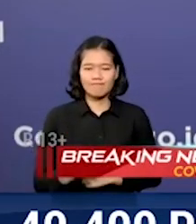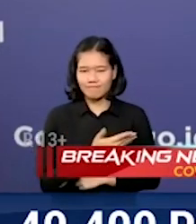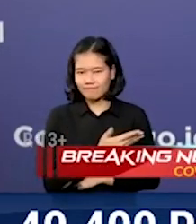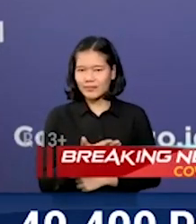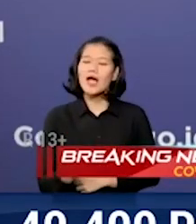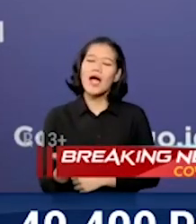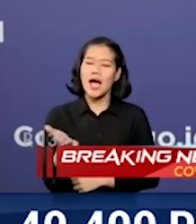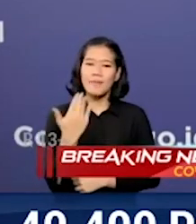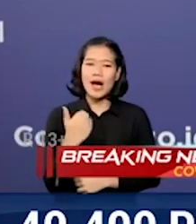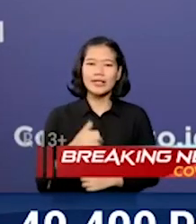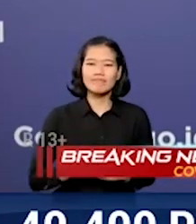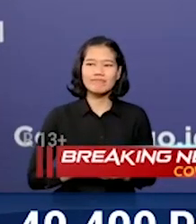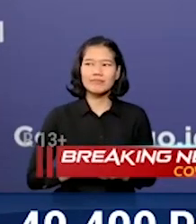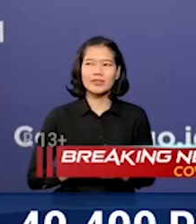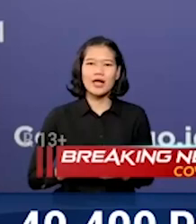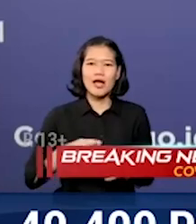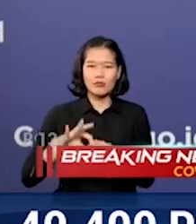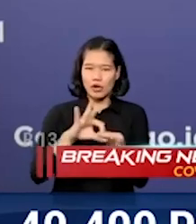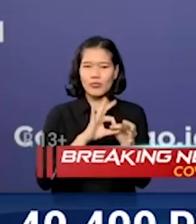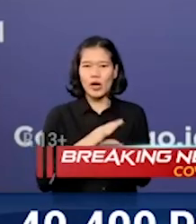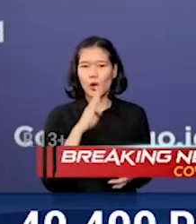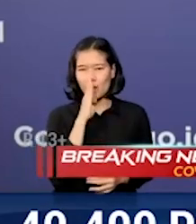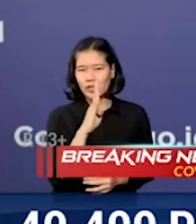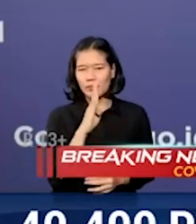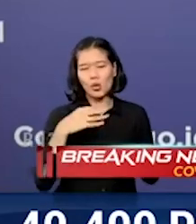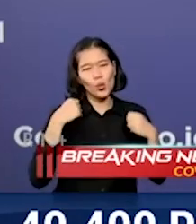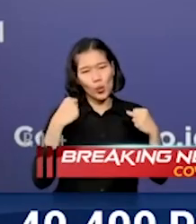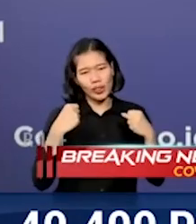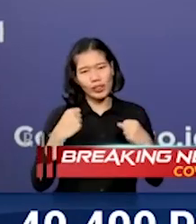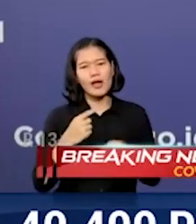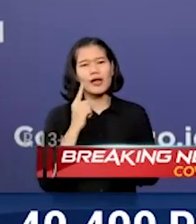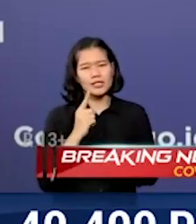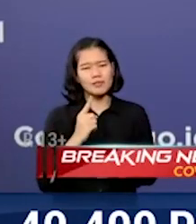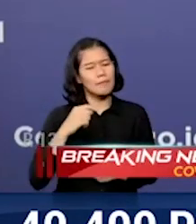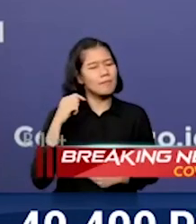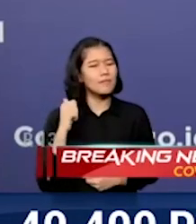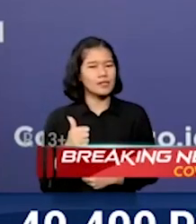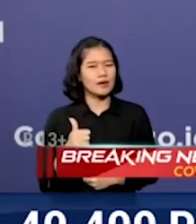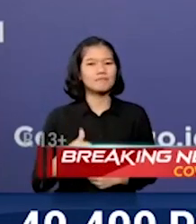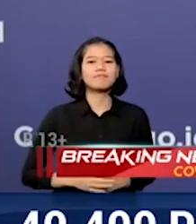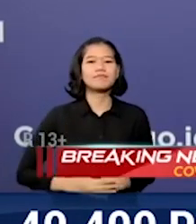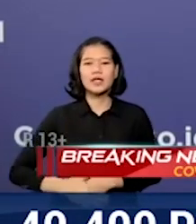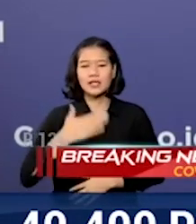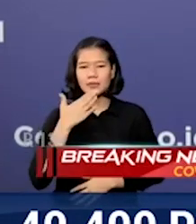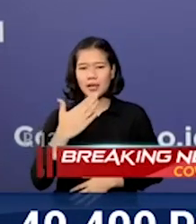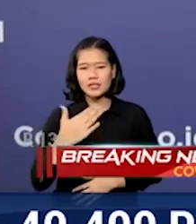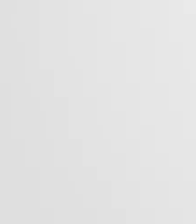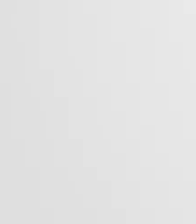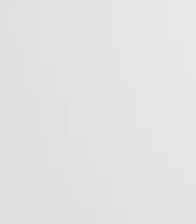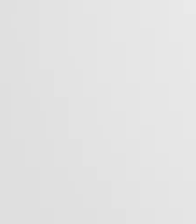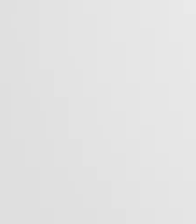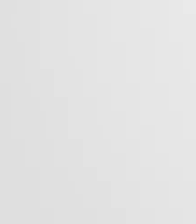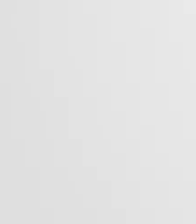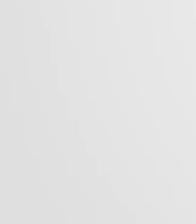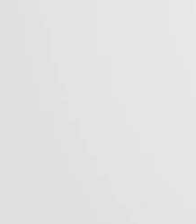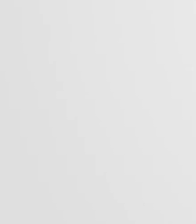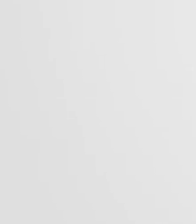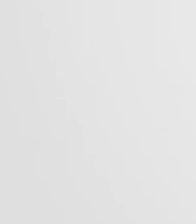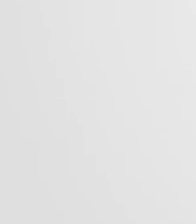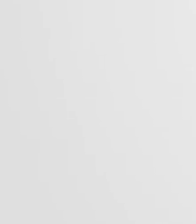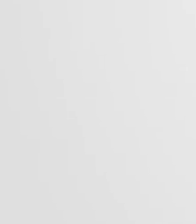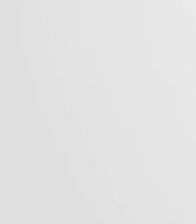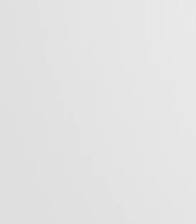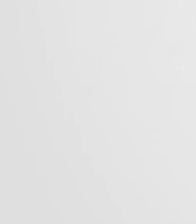mari komitmen kita tetap perkuat karena kita pasti bisa mengendalikannya terima kasih cuma Core